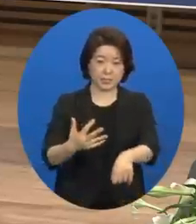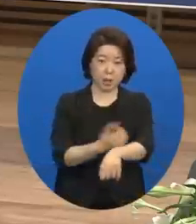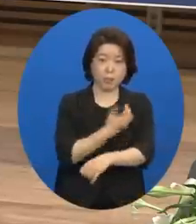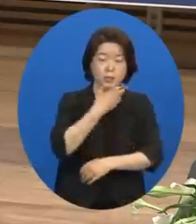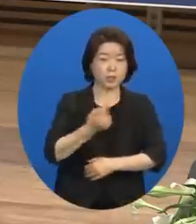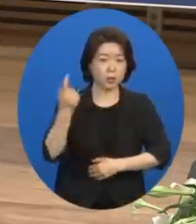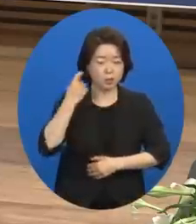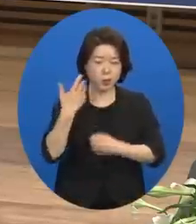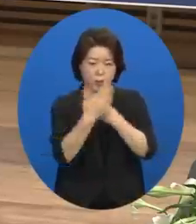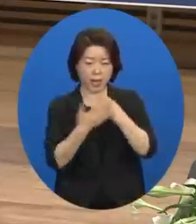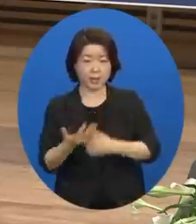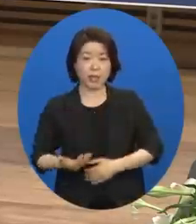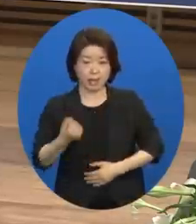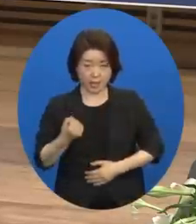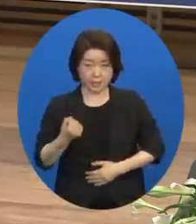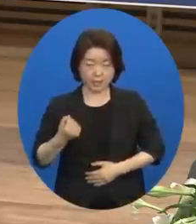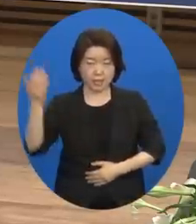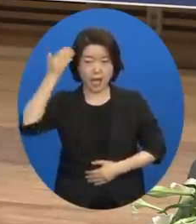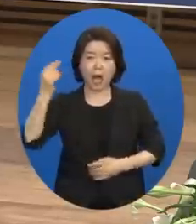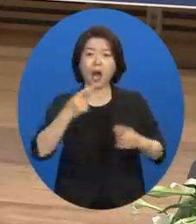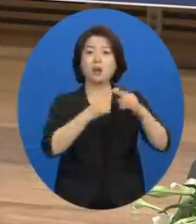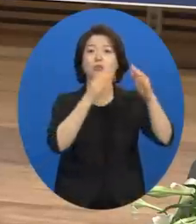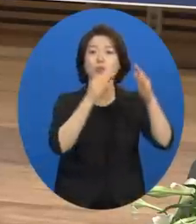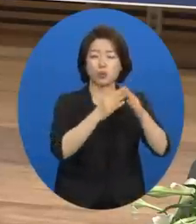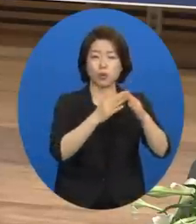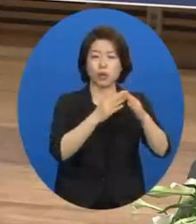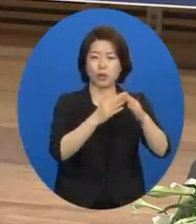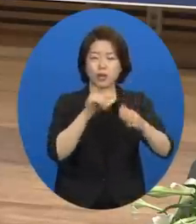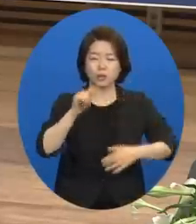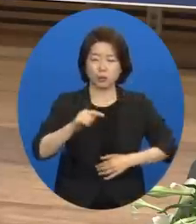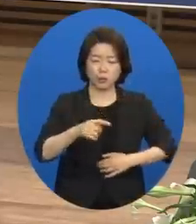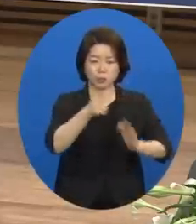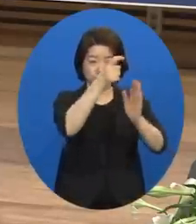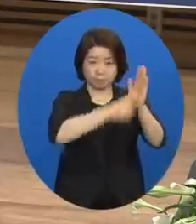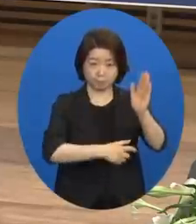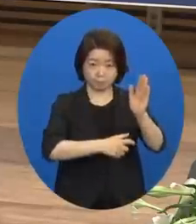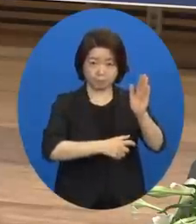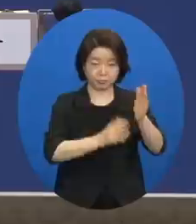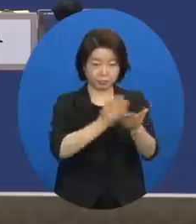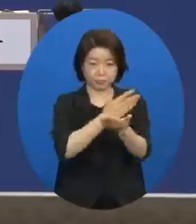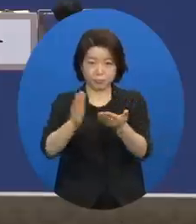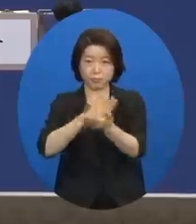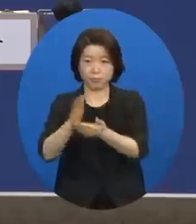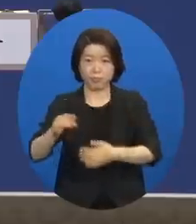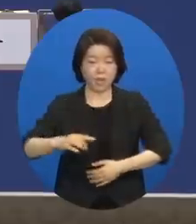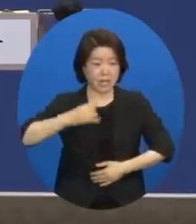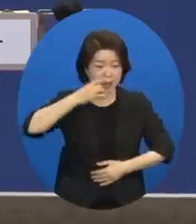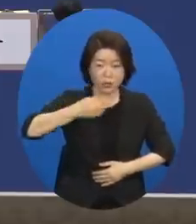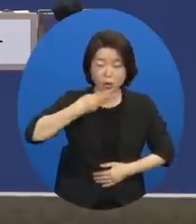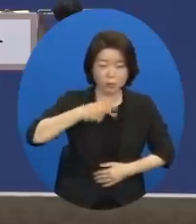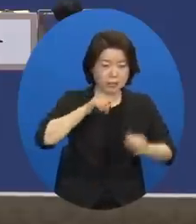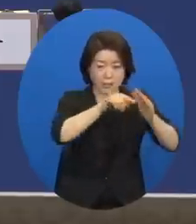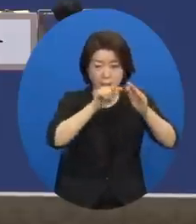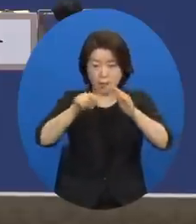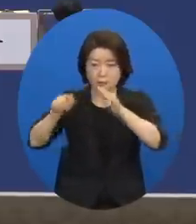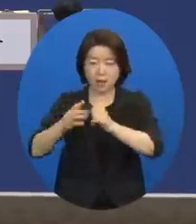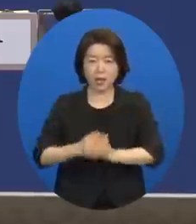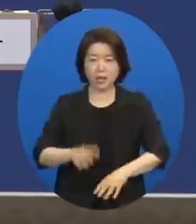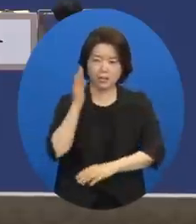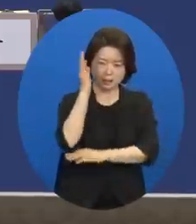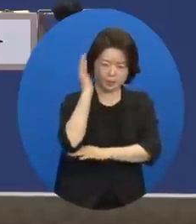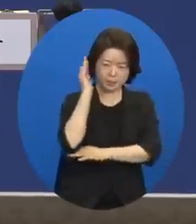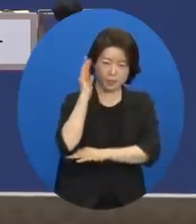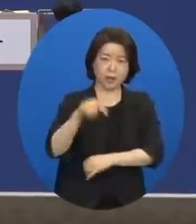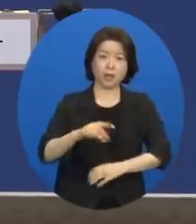복음의 혜택을 누리는 한국 교회를 나름대로 교파 궁금할 데가 없이 찾아다니면서 전하면서 깜짝